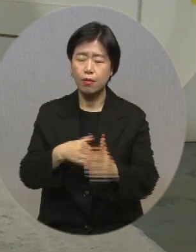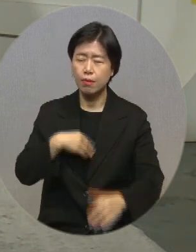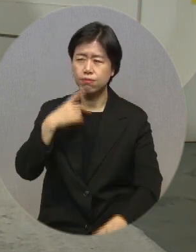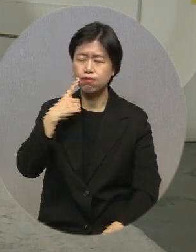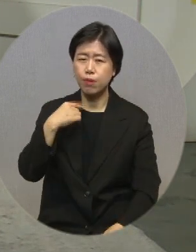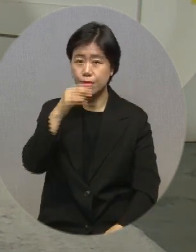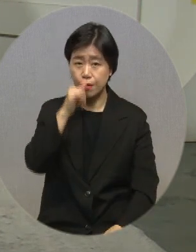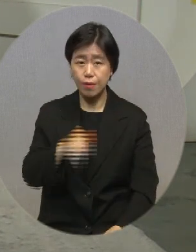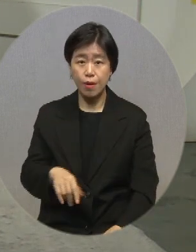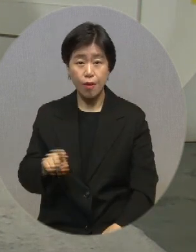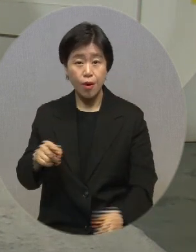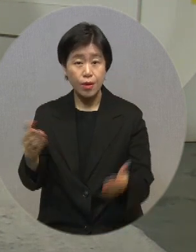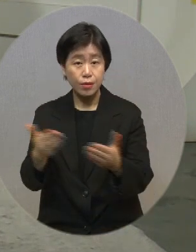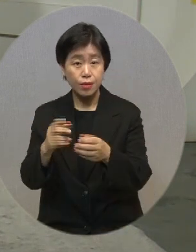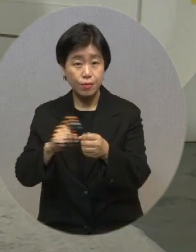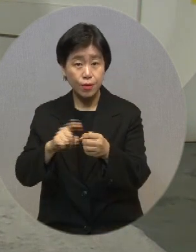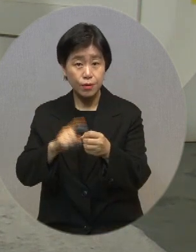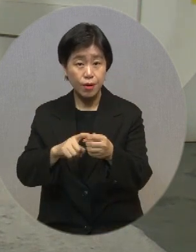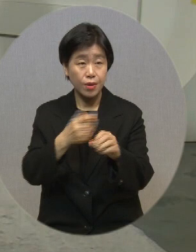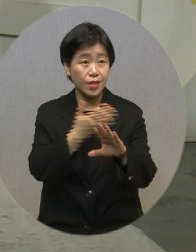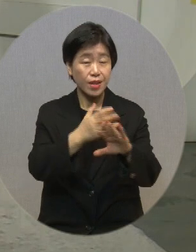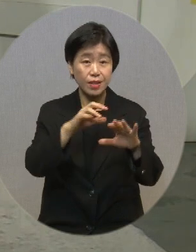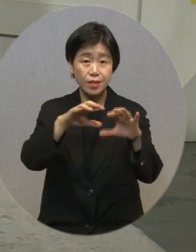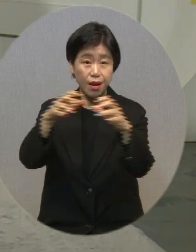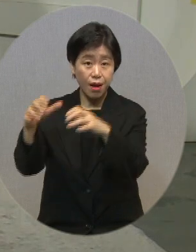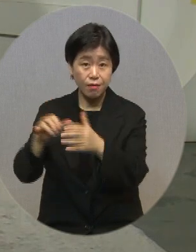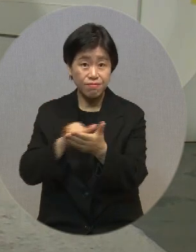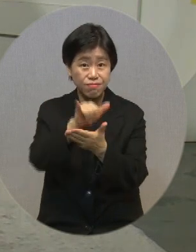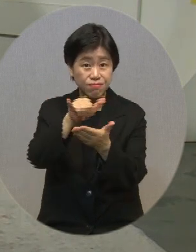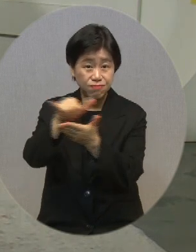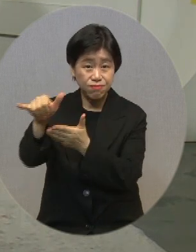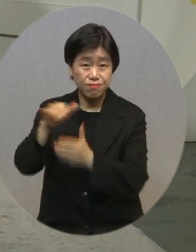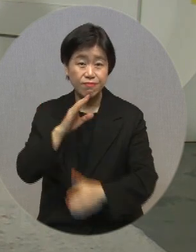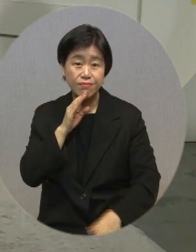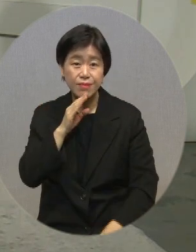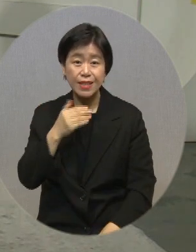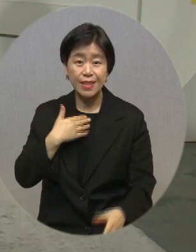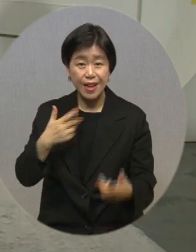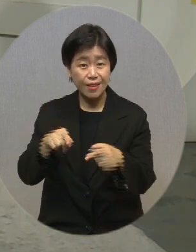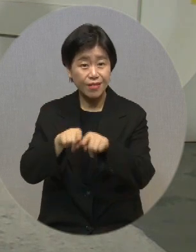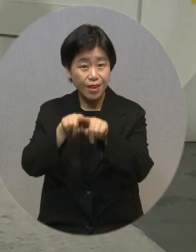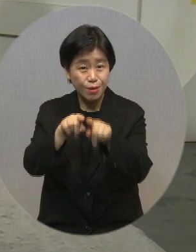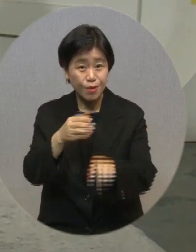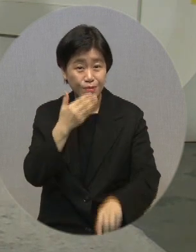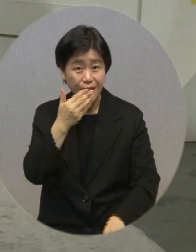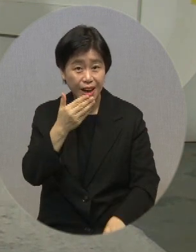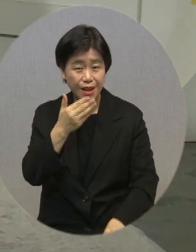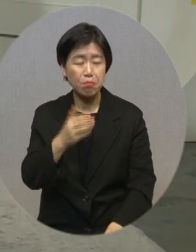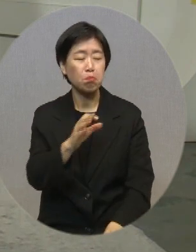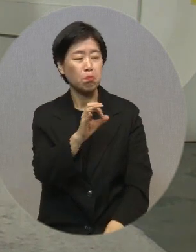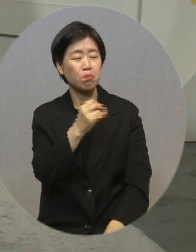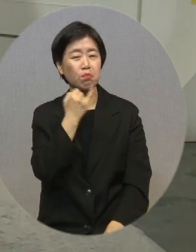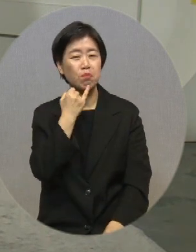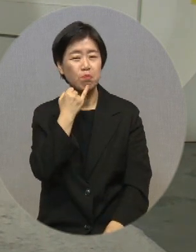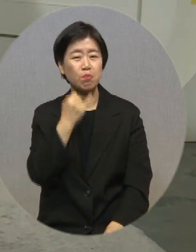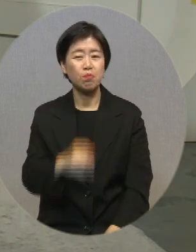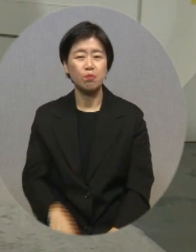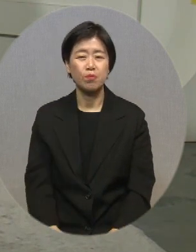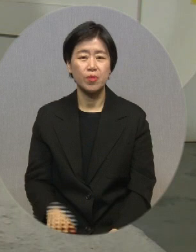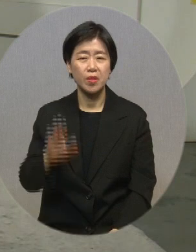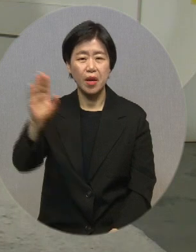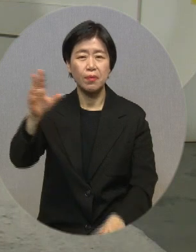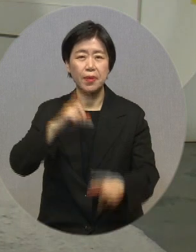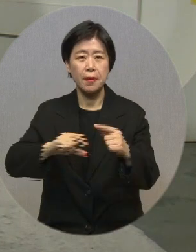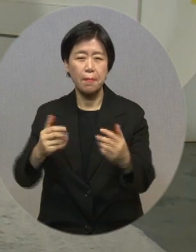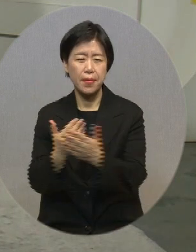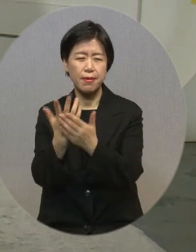외국으로 가시고 홍콩 갔다가 막 뉴욕 가시다가 아이고 너무 다음에 가실 때 좀 끼어서 가면 안 되겠습니까? 네, 좋습니다. 앞으로 더